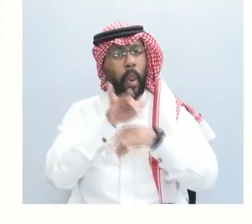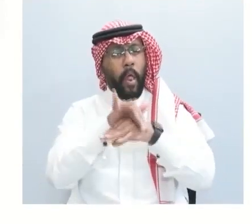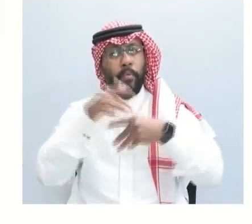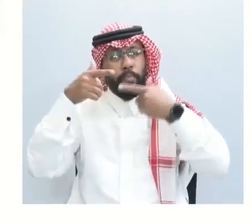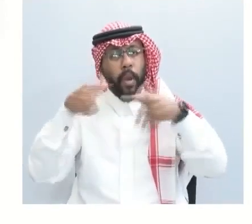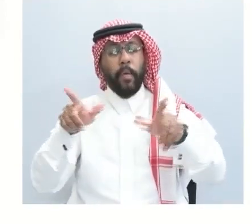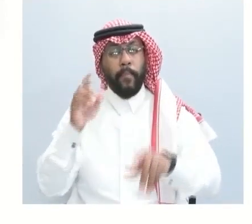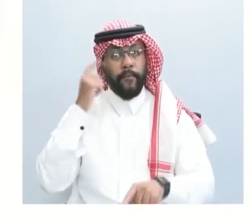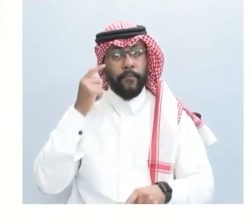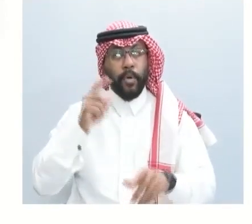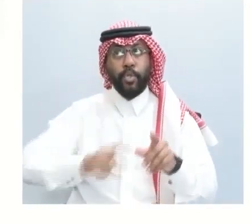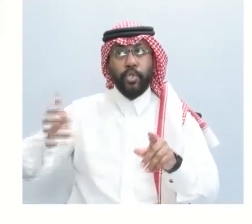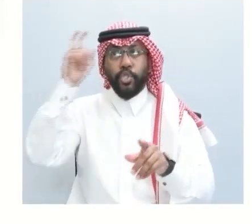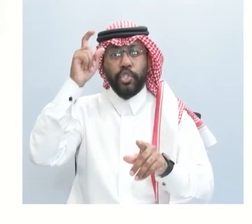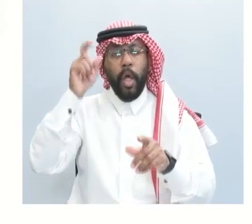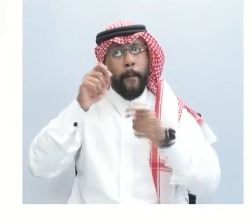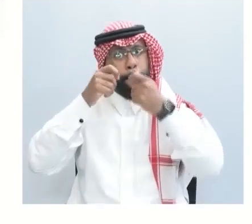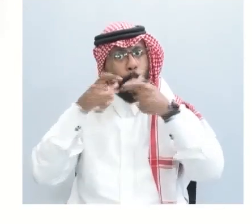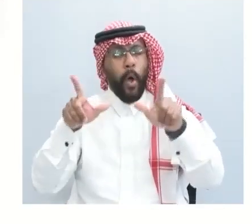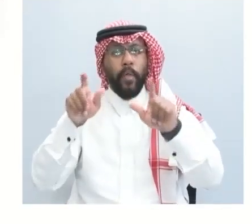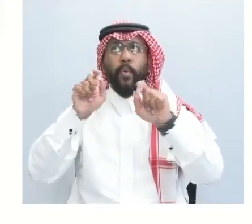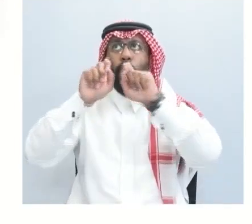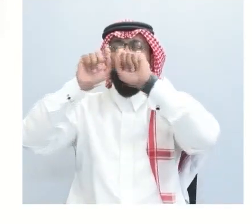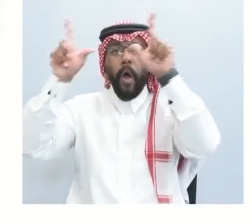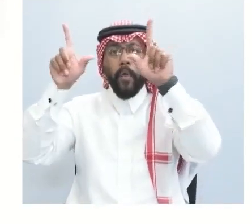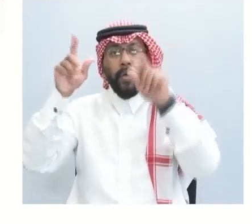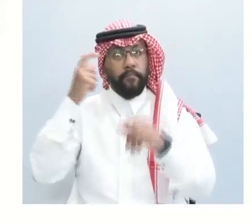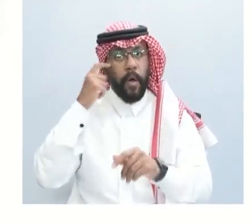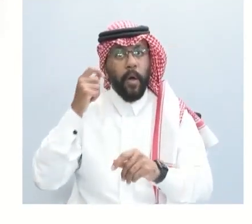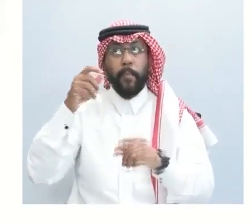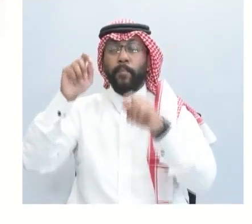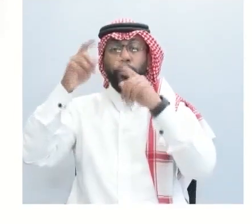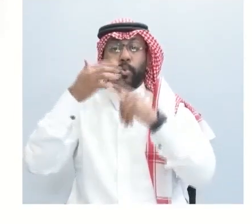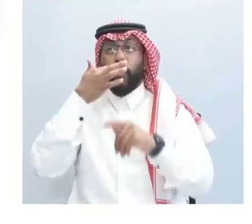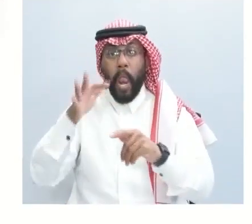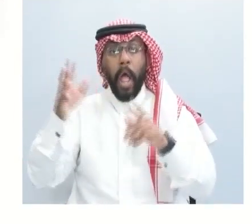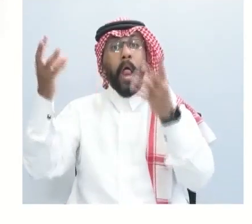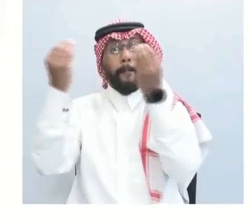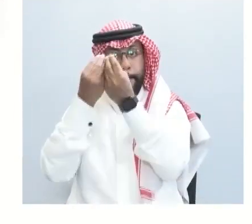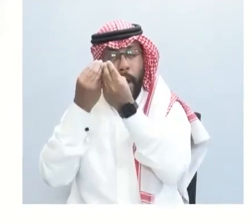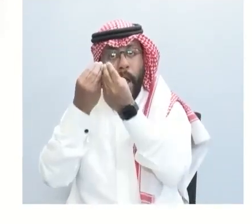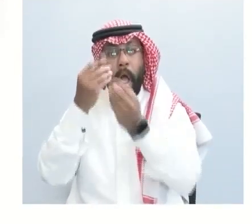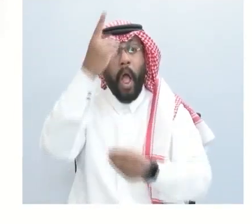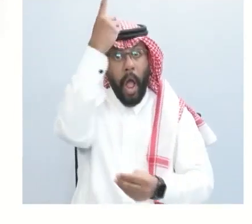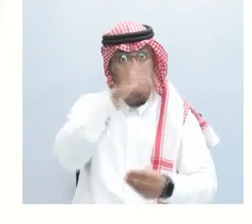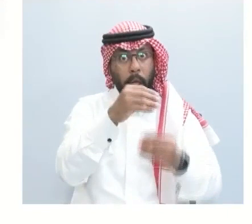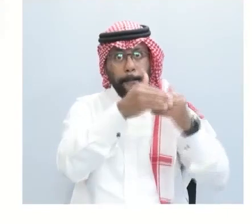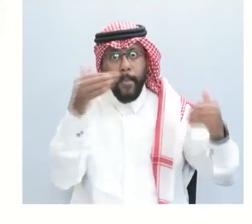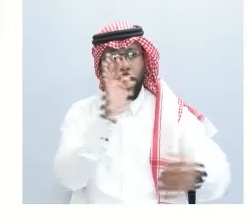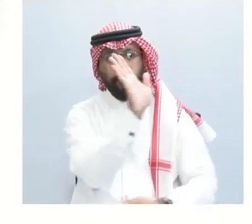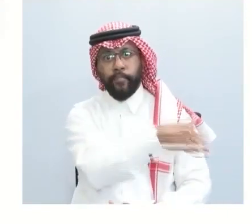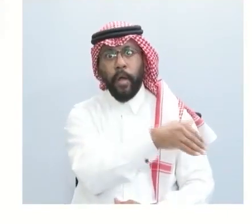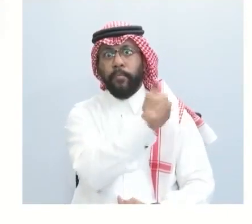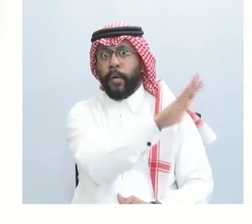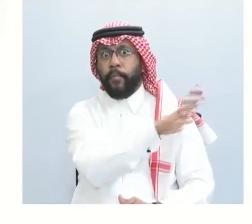الداعيه الناس احكام الشرع ويبصر بحقائق الواقع وبه ايضا يكون الخطيب قادرا على الاقناع وتفنيد الشبهات